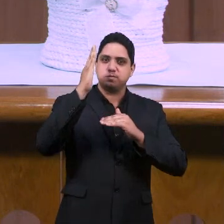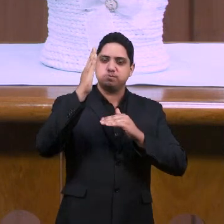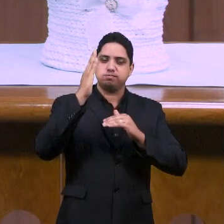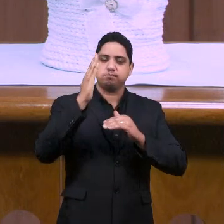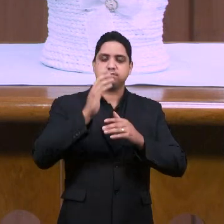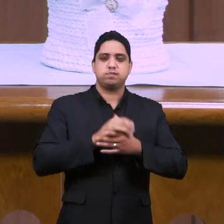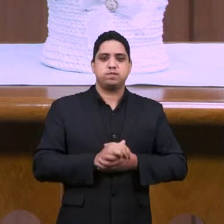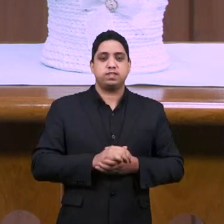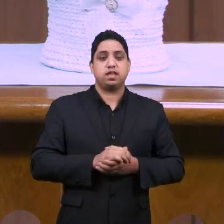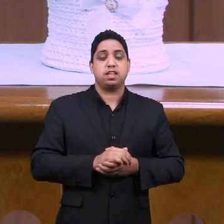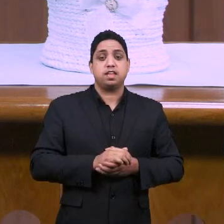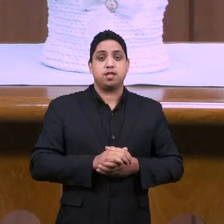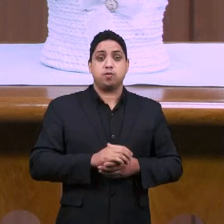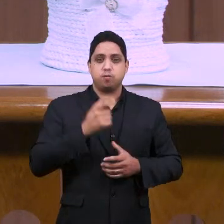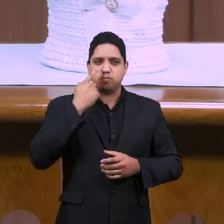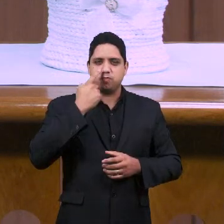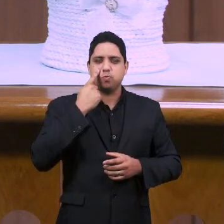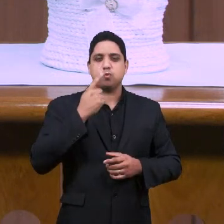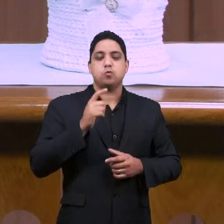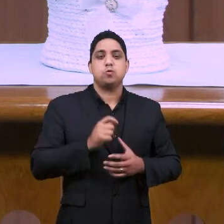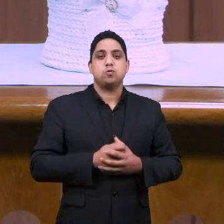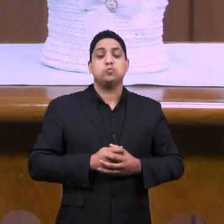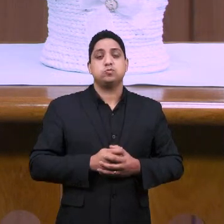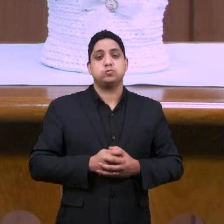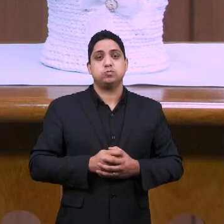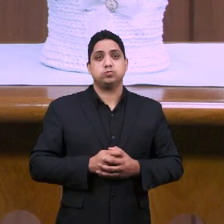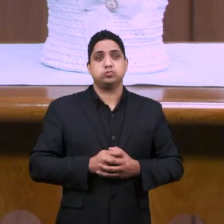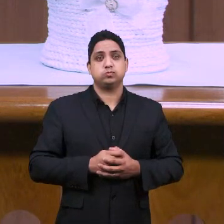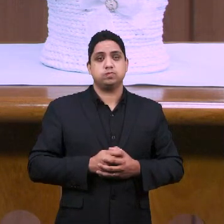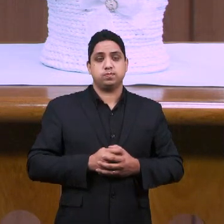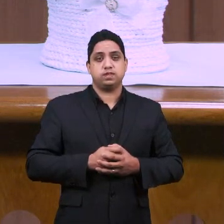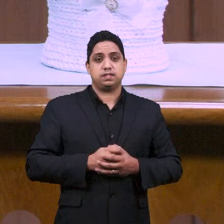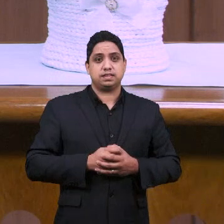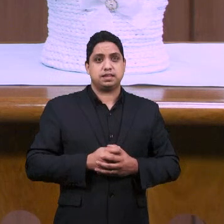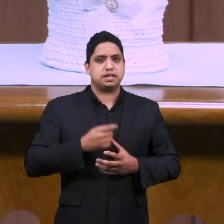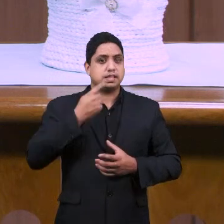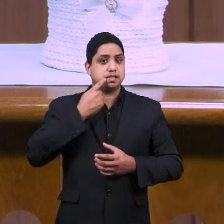les frères et sœurs de l'école biblique dominicale. Vous avez vu